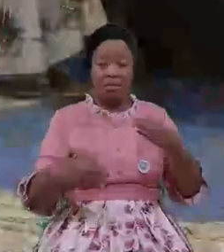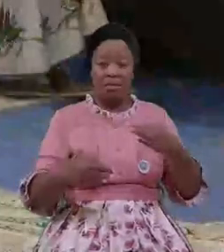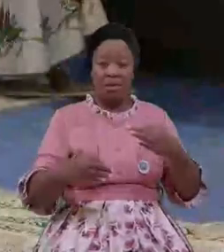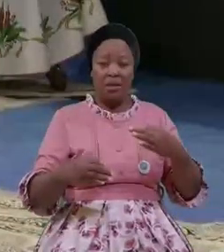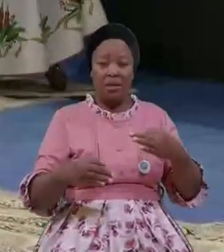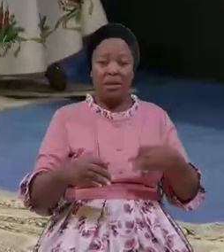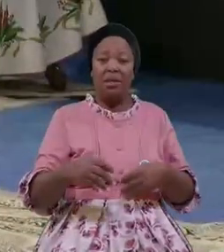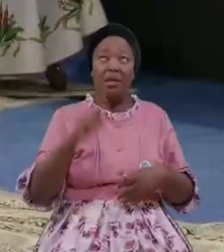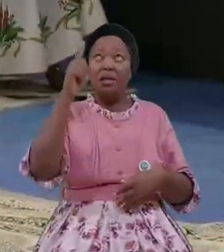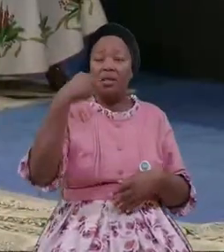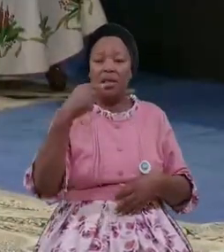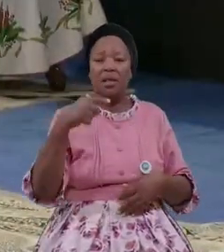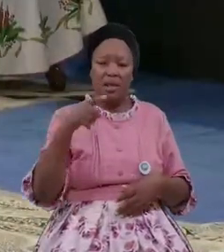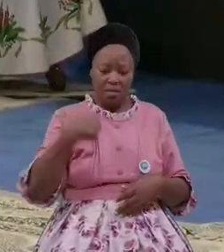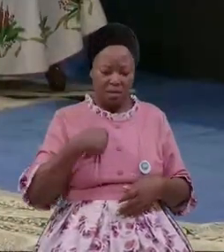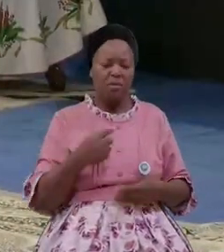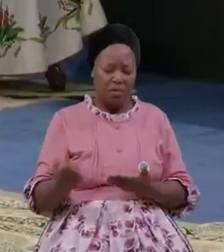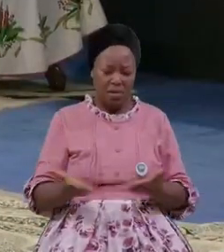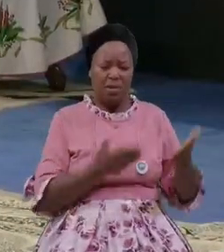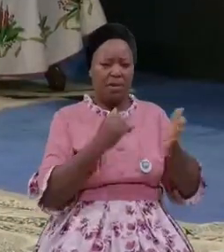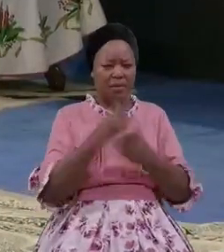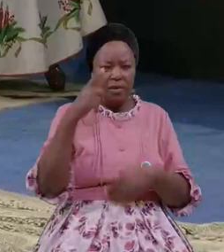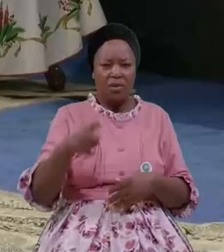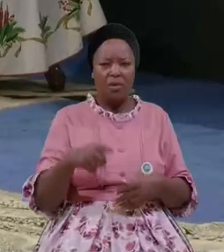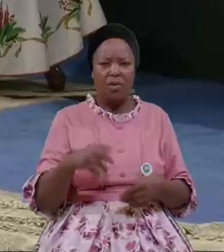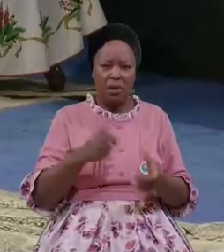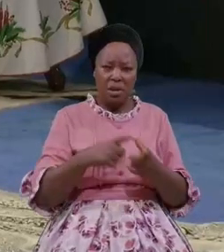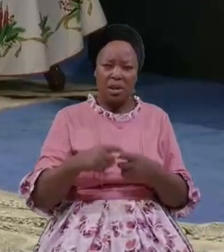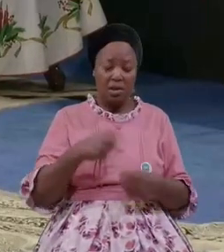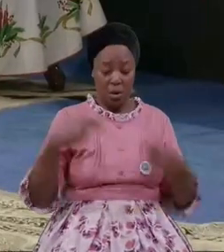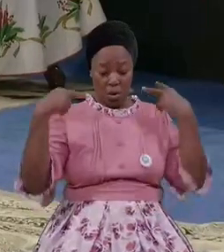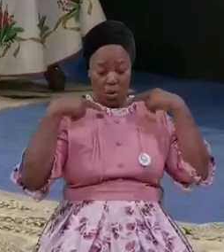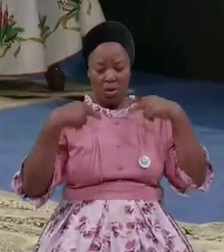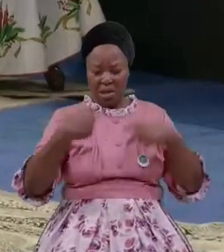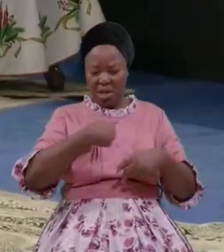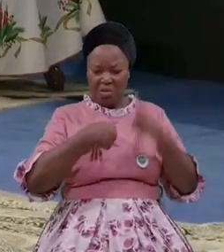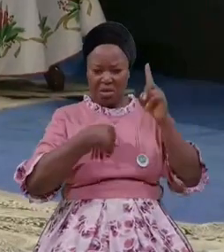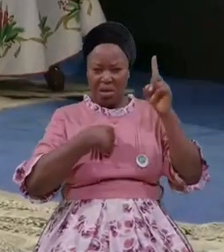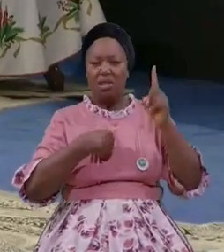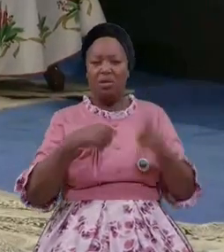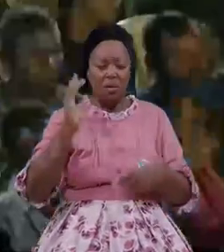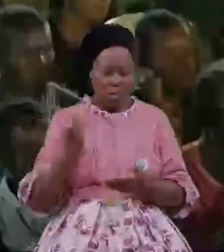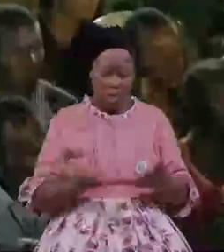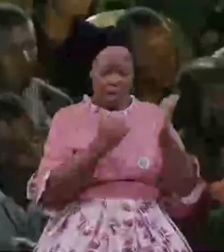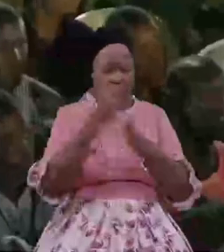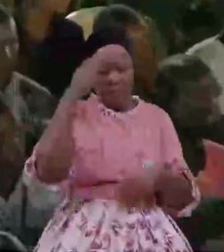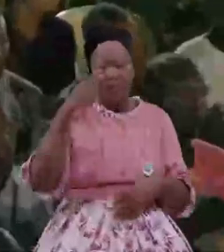jugement que non je vais porter cela pour toi le J mais je vais le porter pour toi